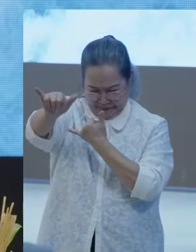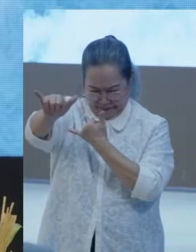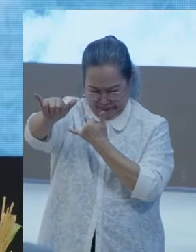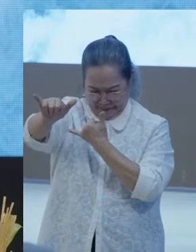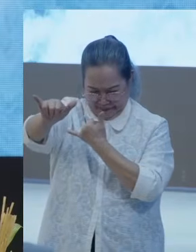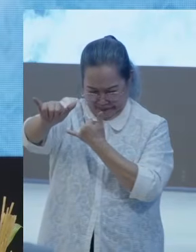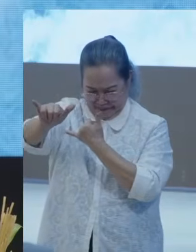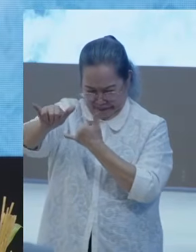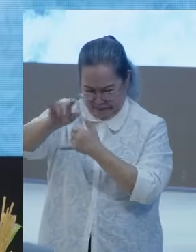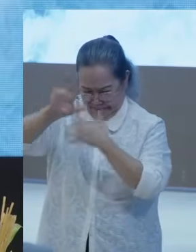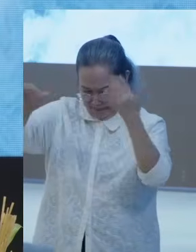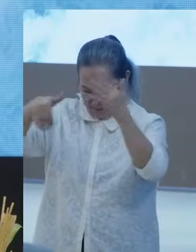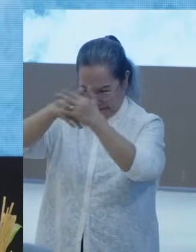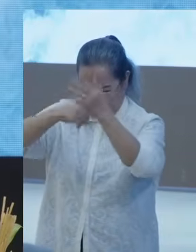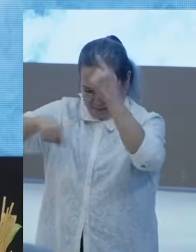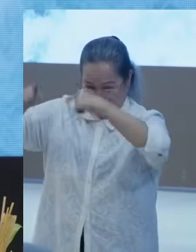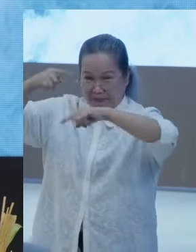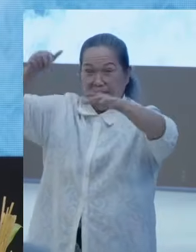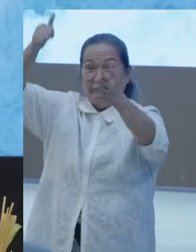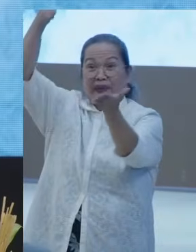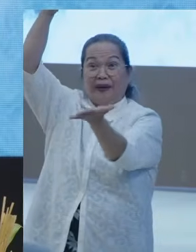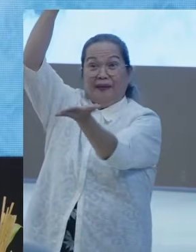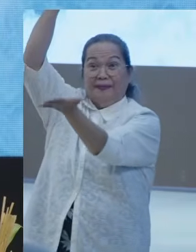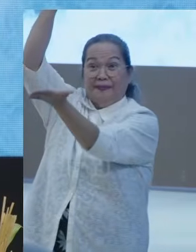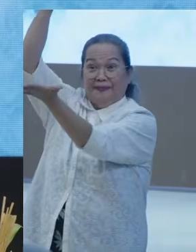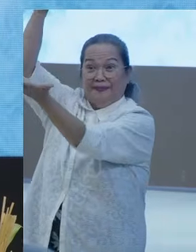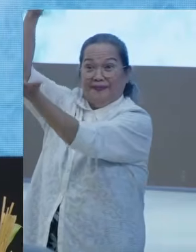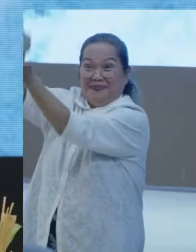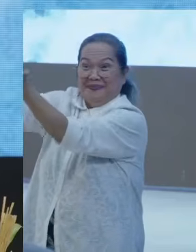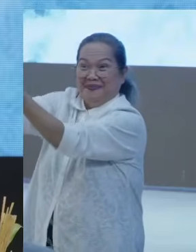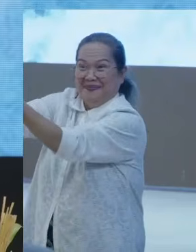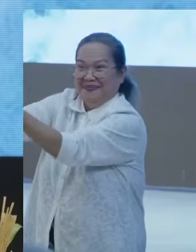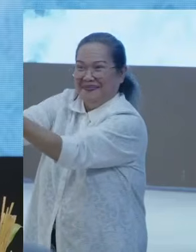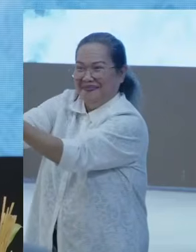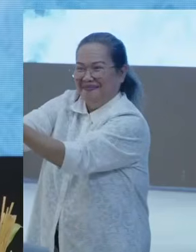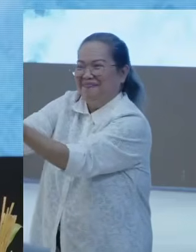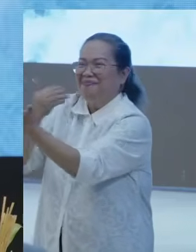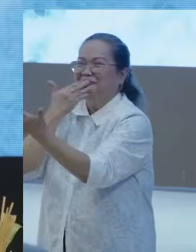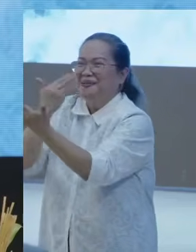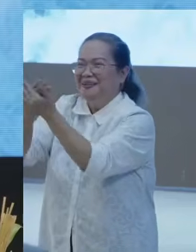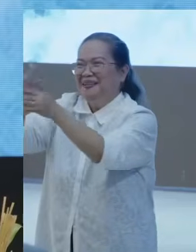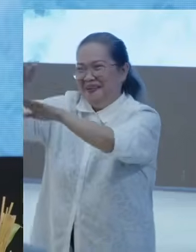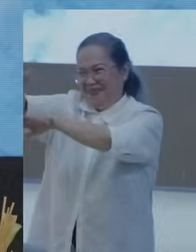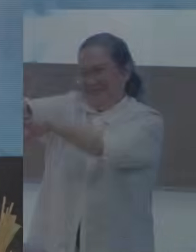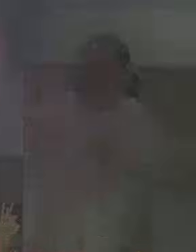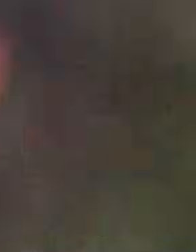hanggan. At ang sabi ng lahat ay Amen. Magandang hapon po.